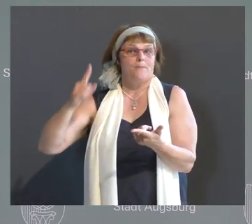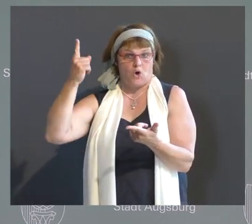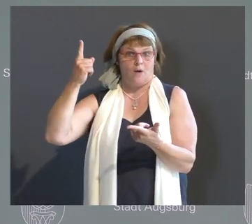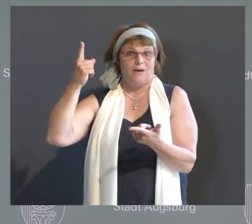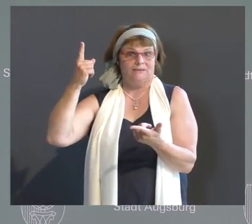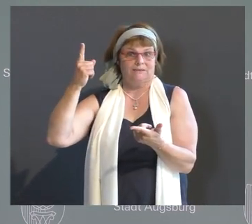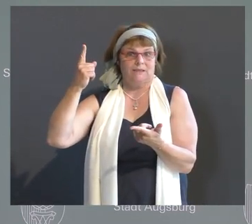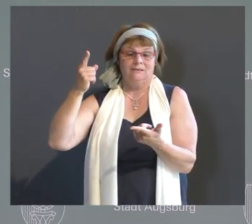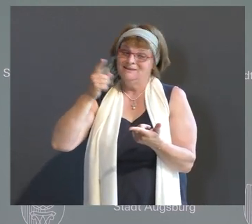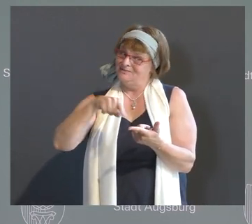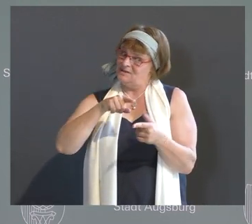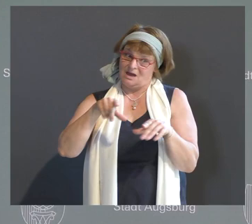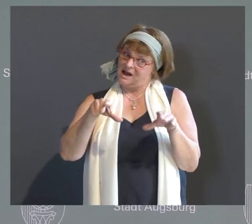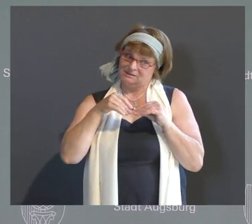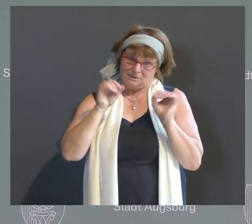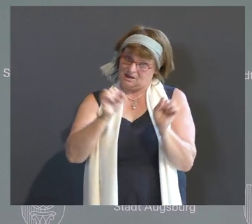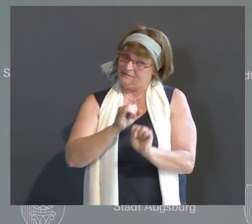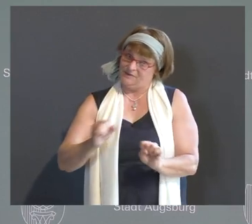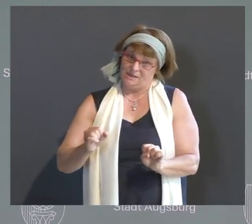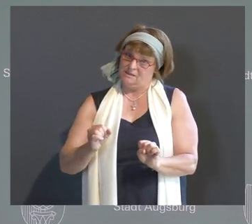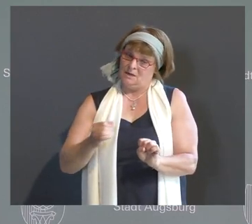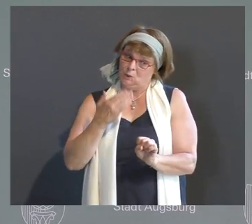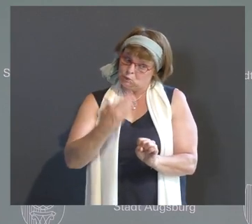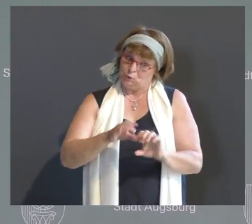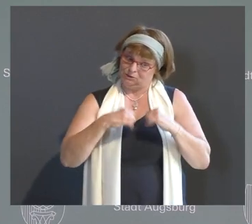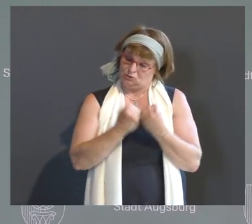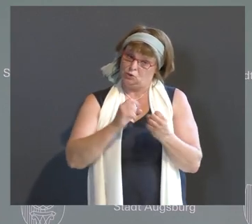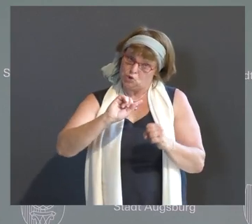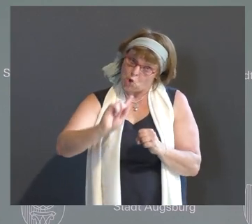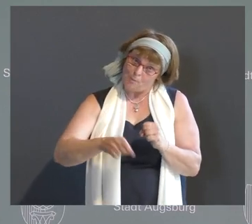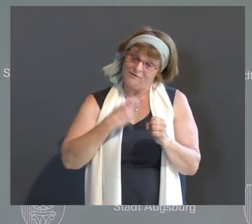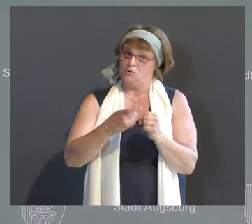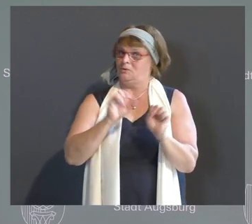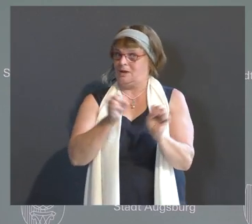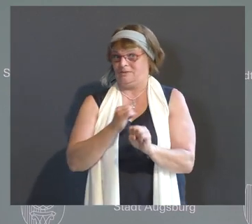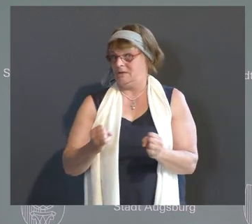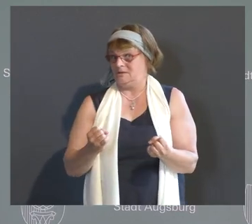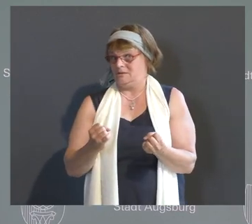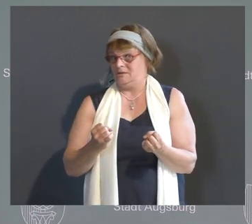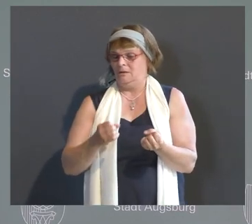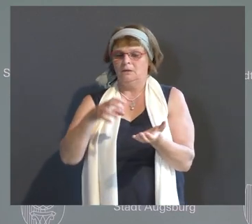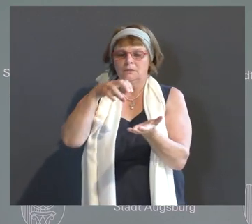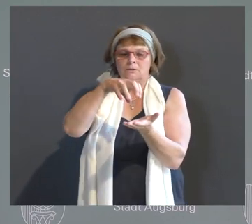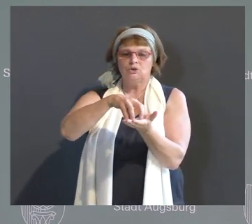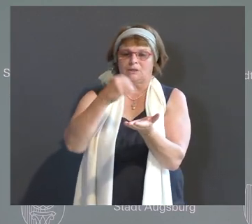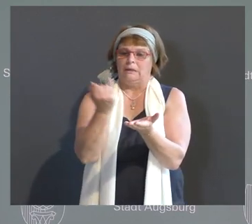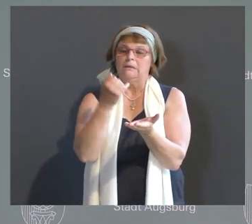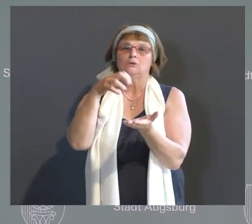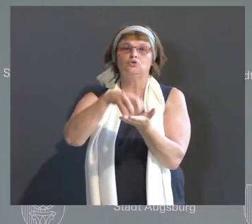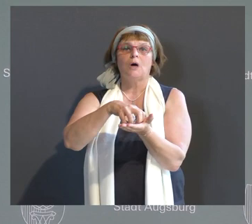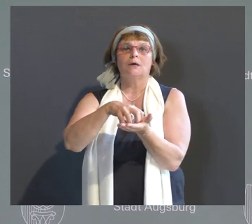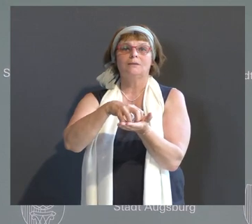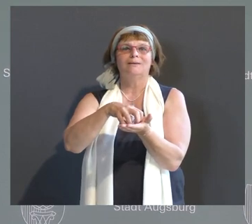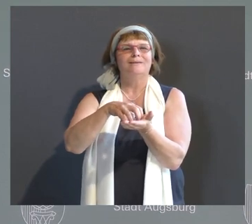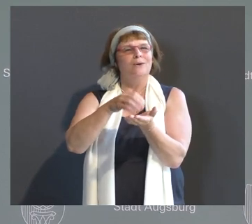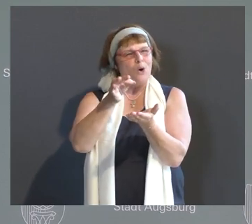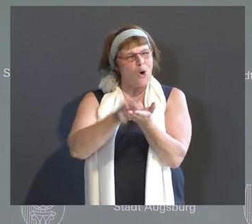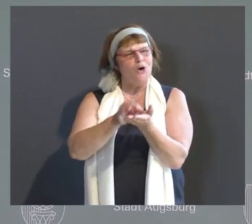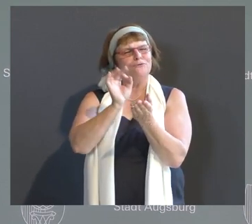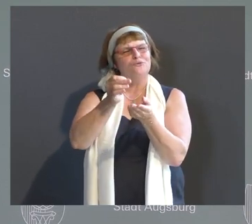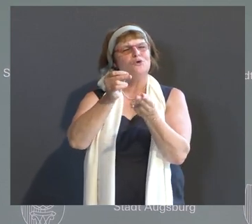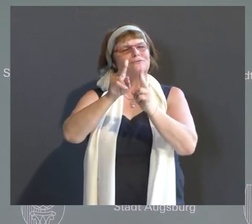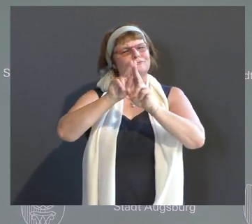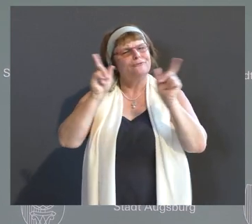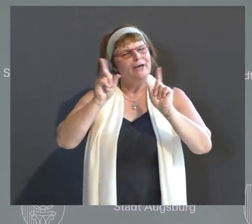wie vergangenes Wochenende wiederholen. Unsere Innenstadt ist ein Ort des friedlichen Feierns, ein Ort für